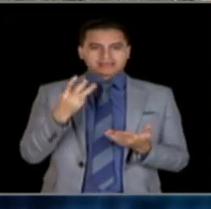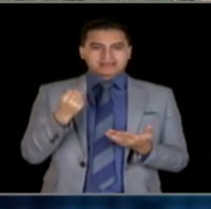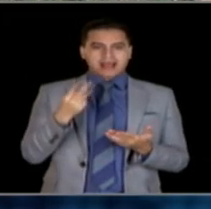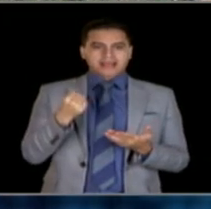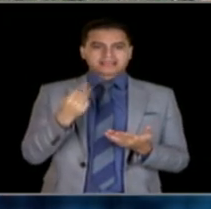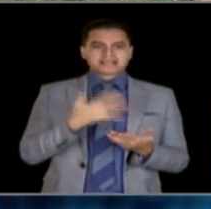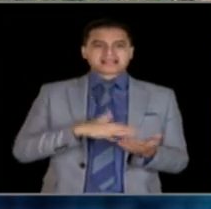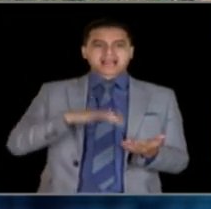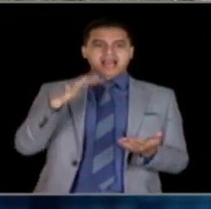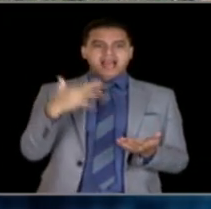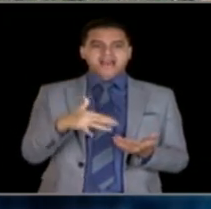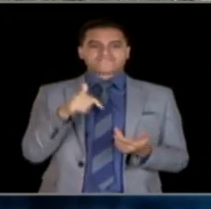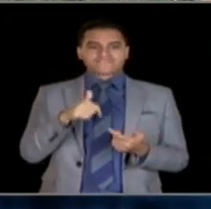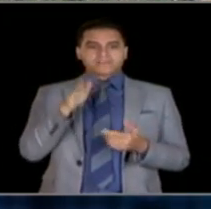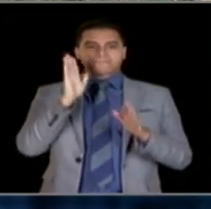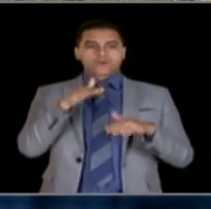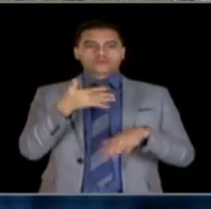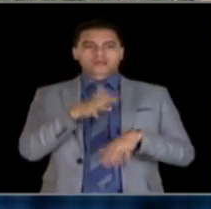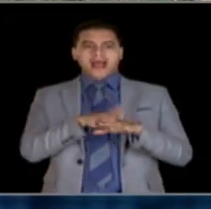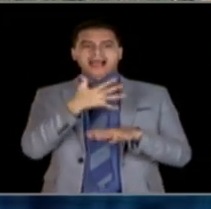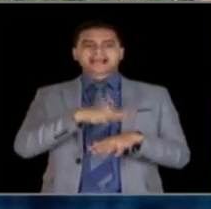كهف منحوتين في الصخور،